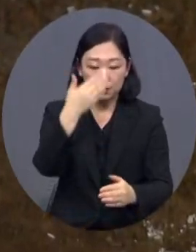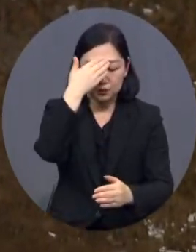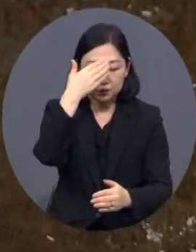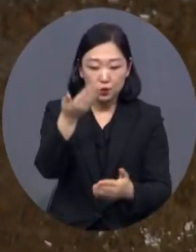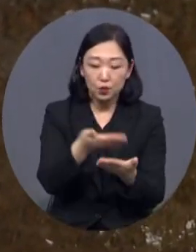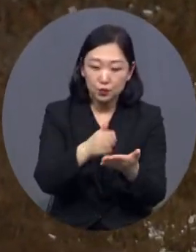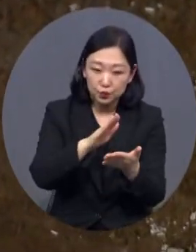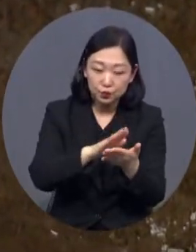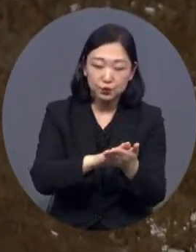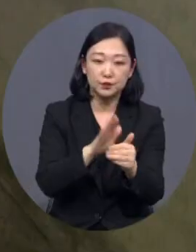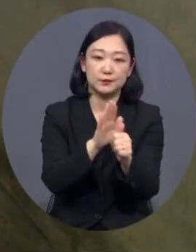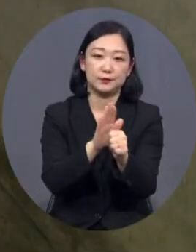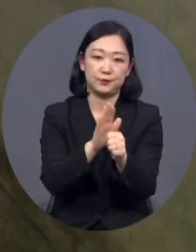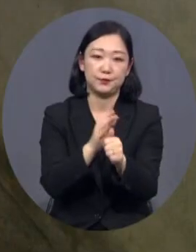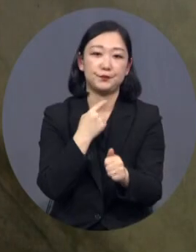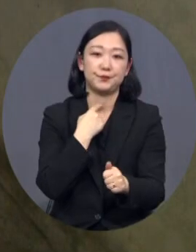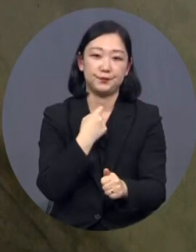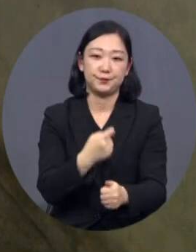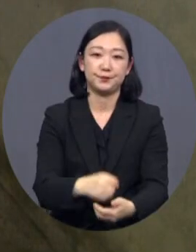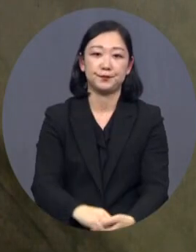점검과 수리를 지원했습니다